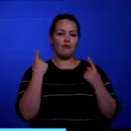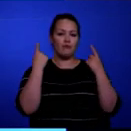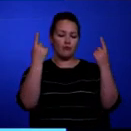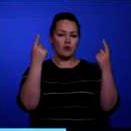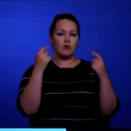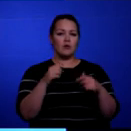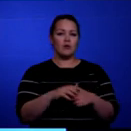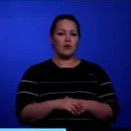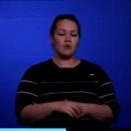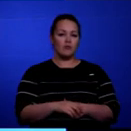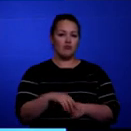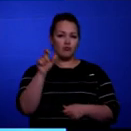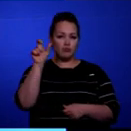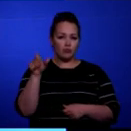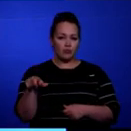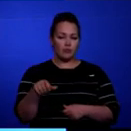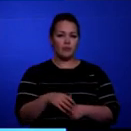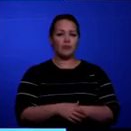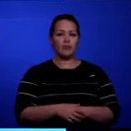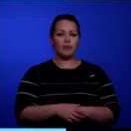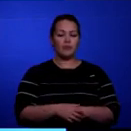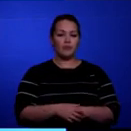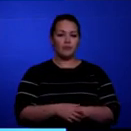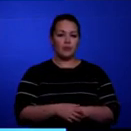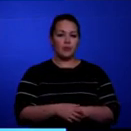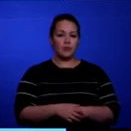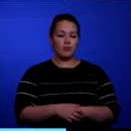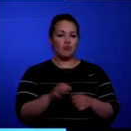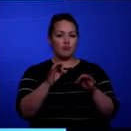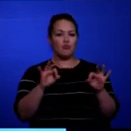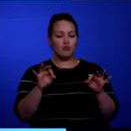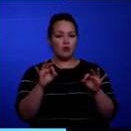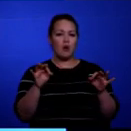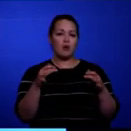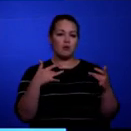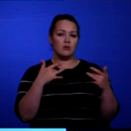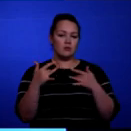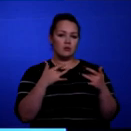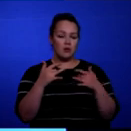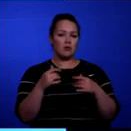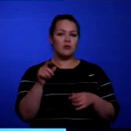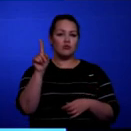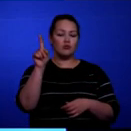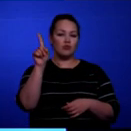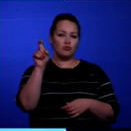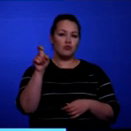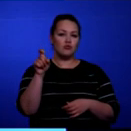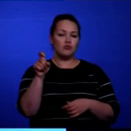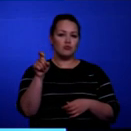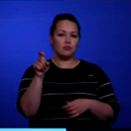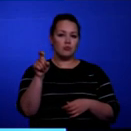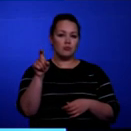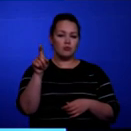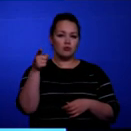1939 году был основан музыкальный театр make me в ташкенте а в 1943 году